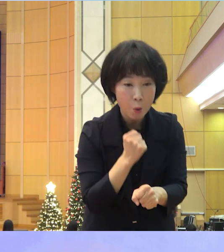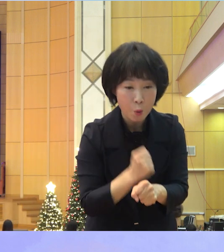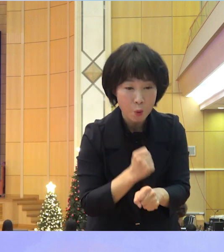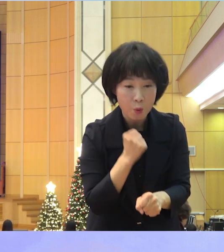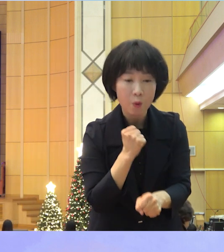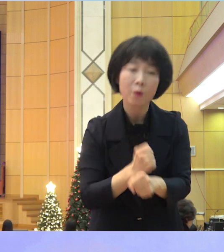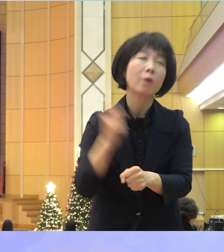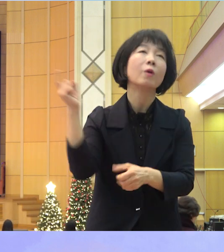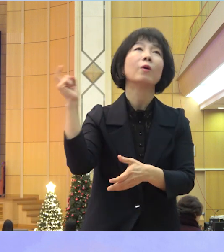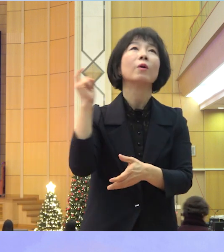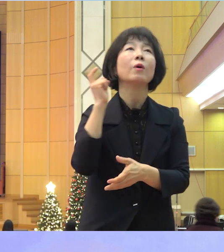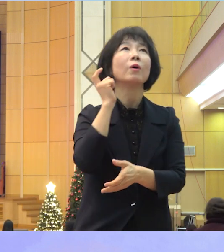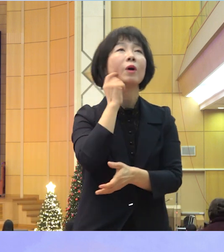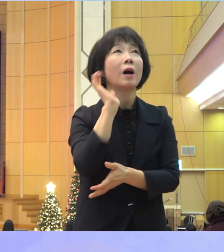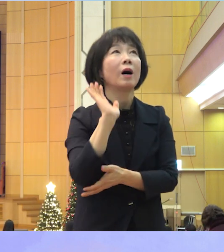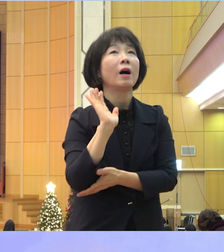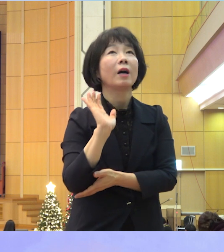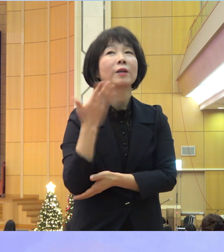잔잔하며